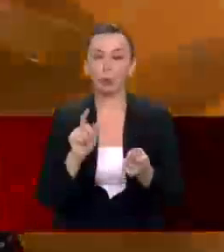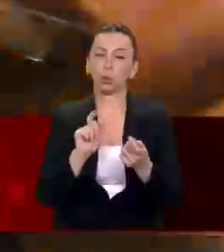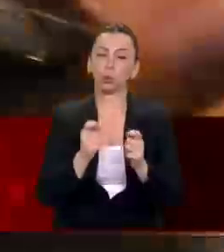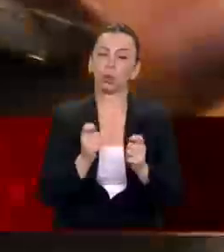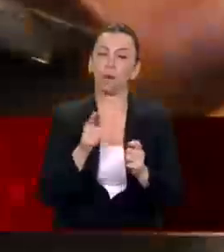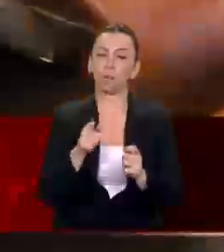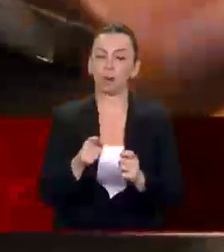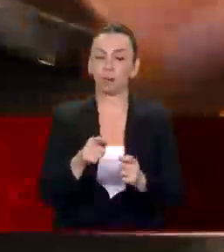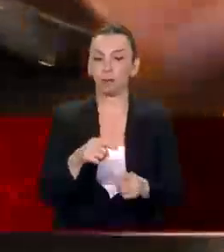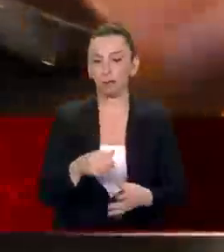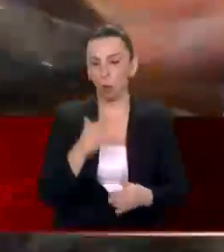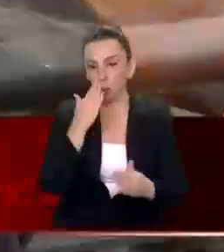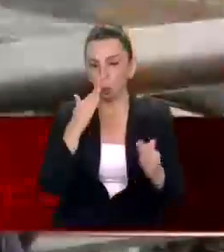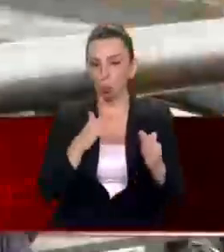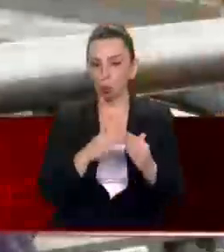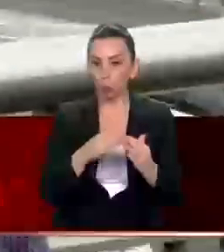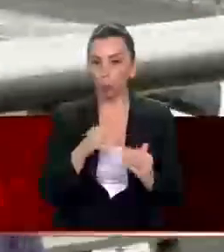optimalidir